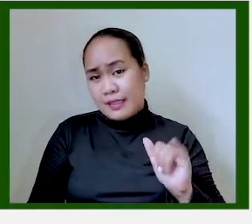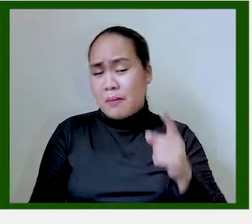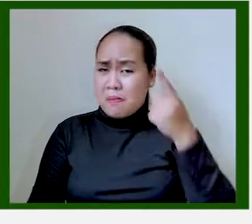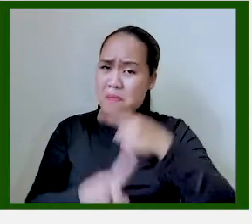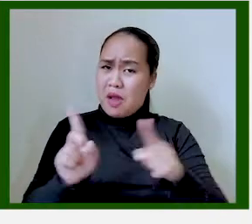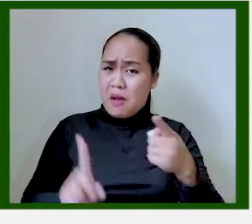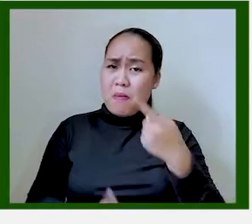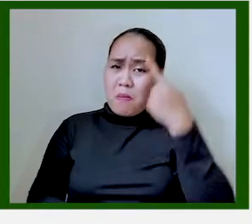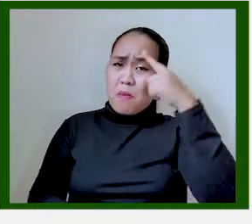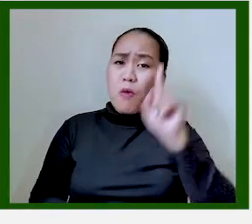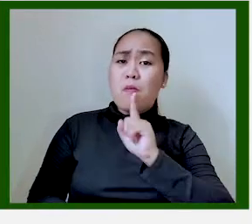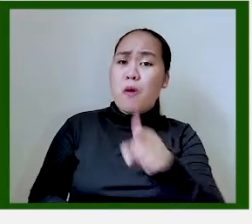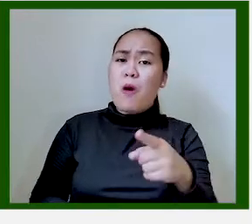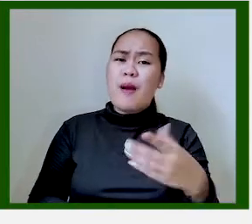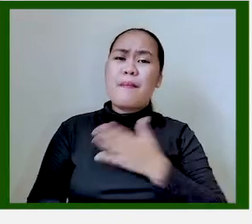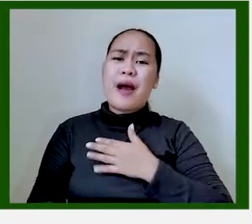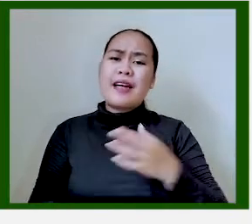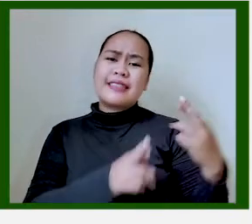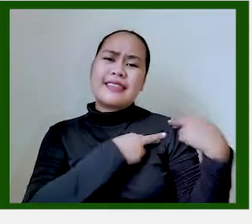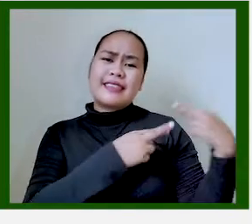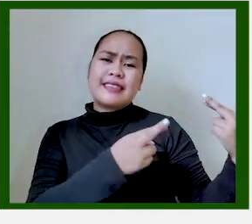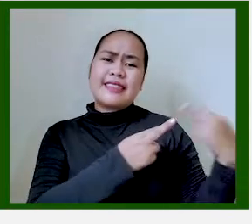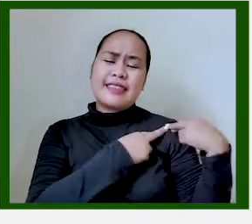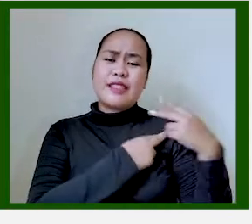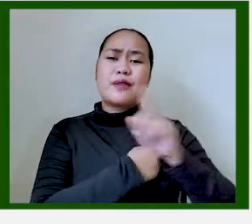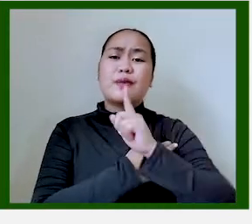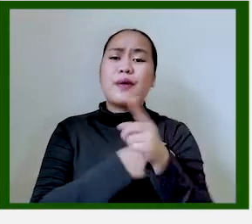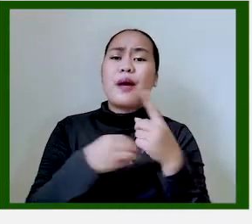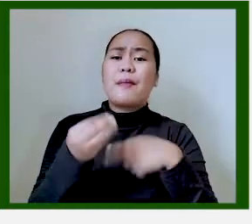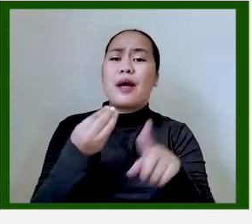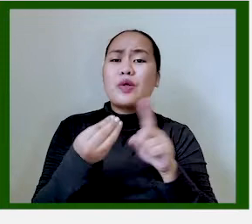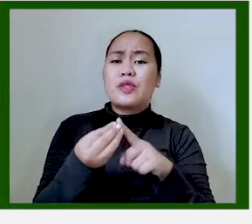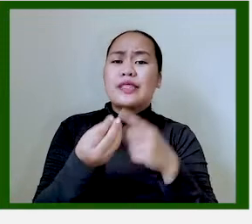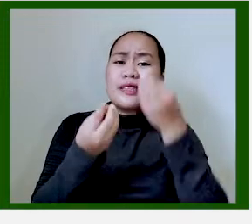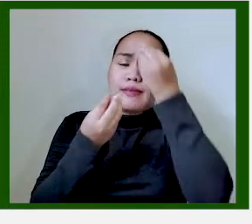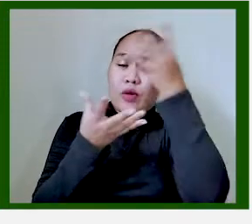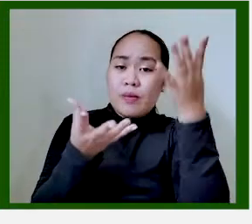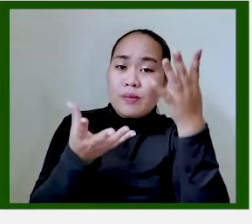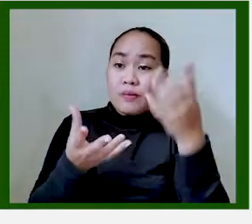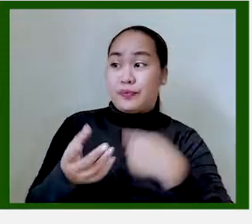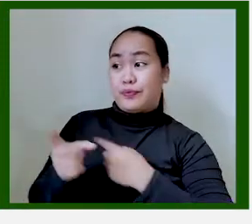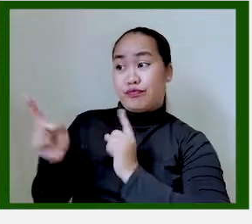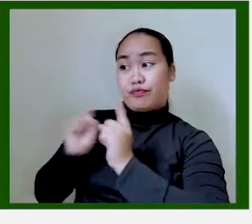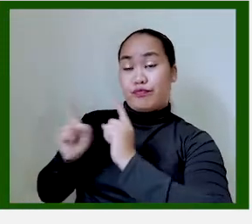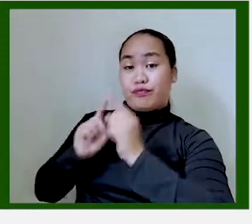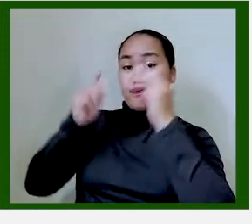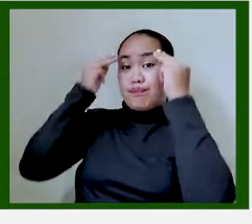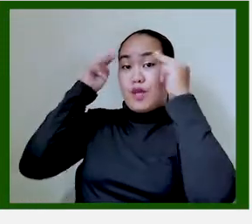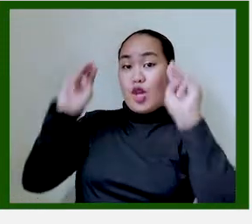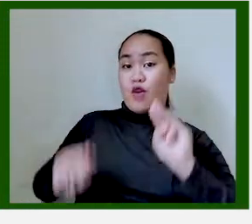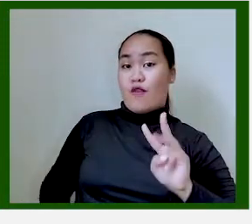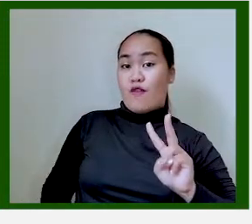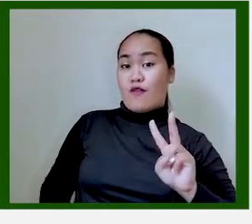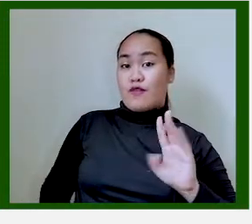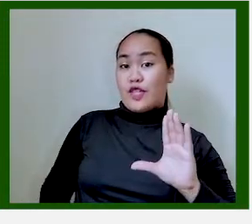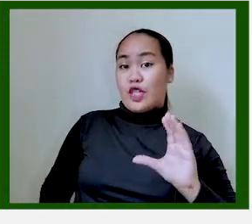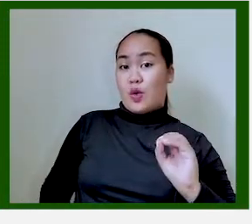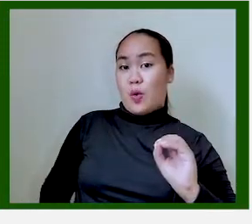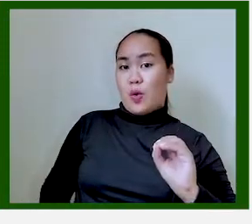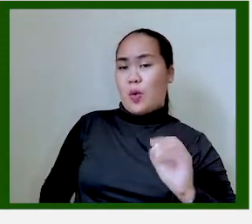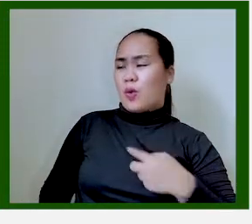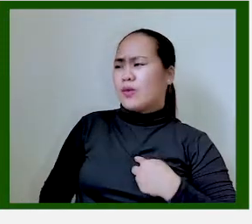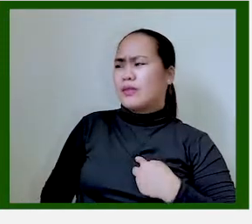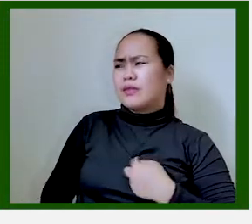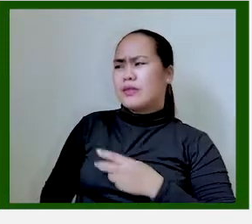personally, nag-usap kami ni Mayor. Sabi ko, Mayor, hindi na ako maglalabas ng statement ko. Statement nyo na lang. Diba?